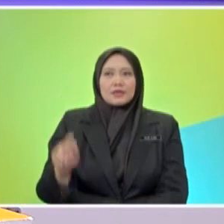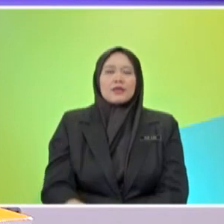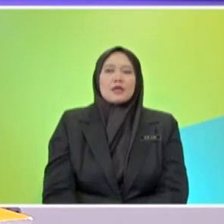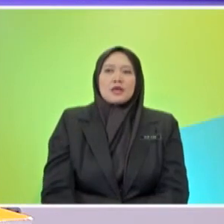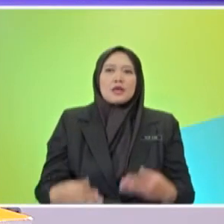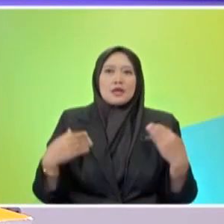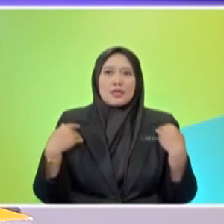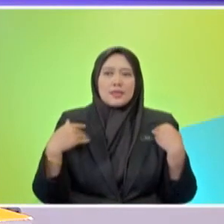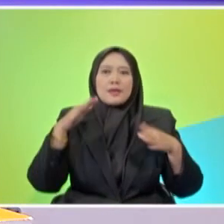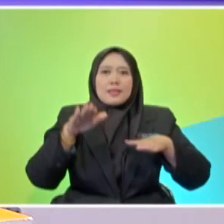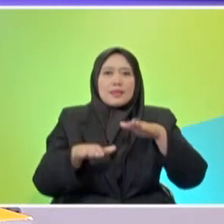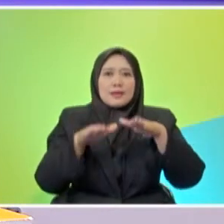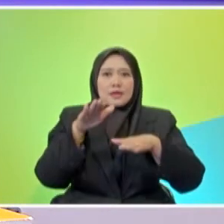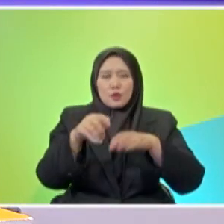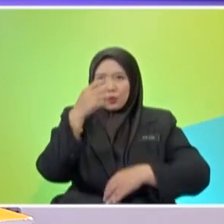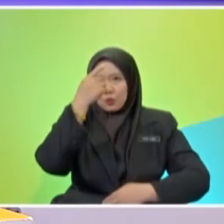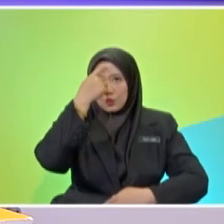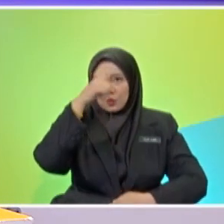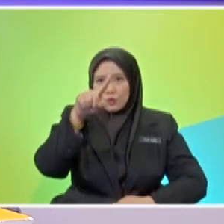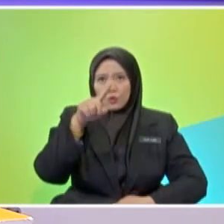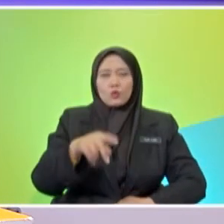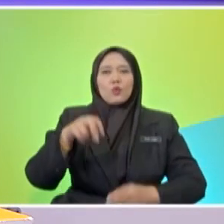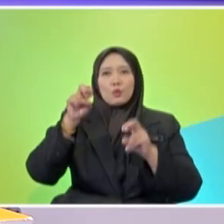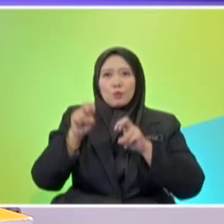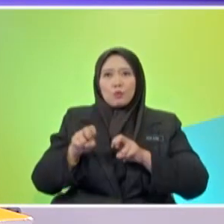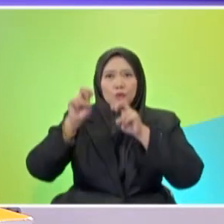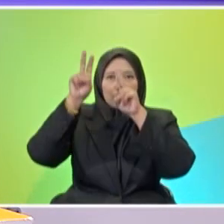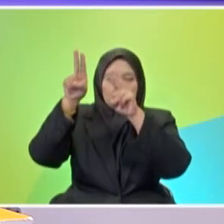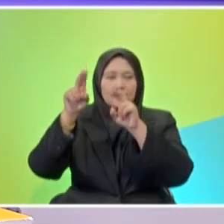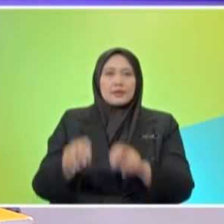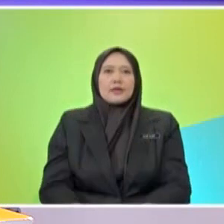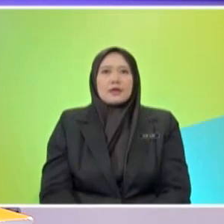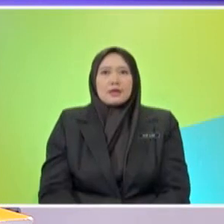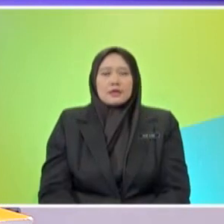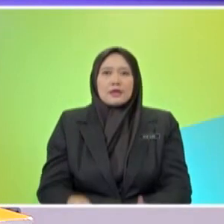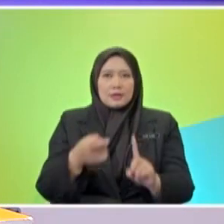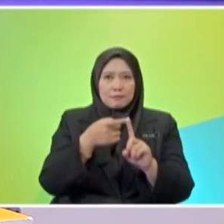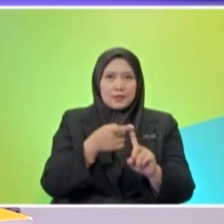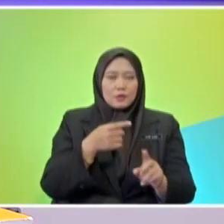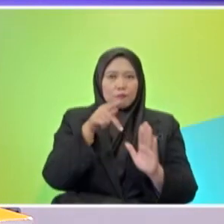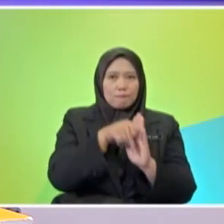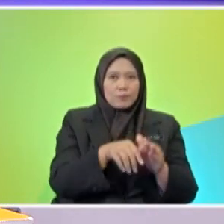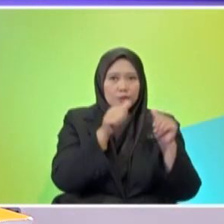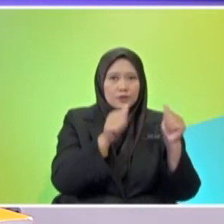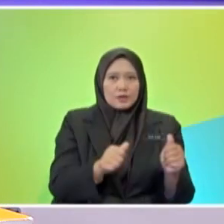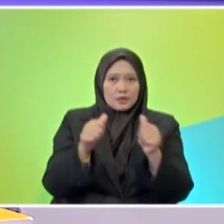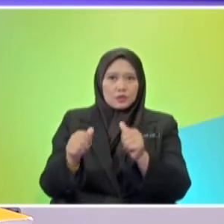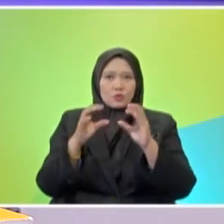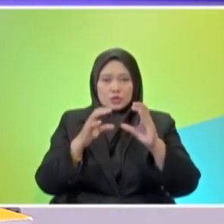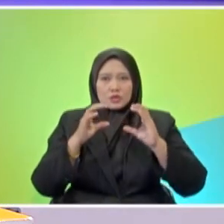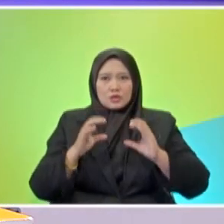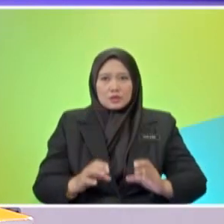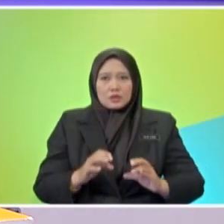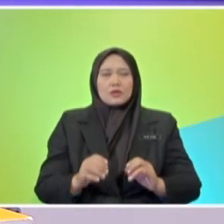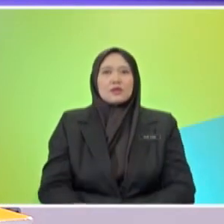untuk memuat naik pengatur caraan tersebut ke dalam mikro pengawal. Langkah pertama